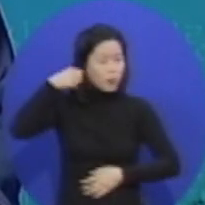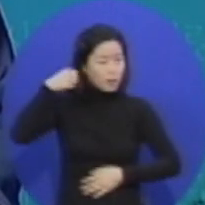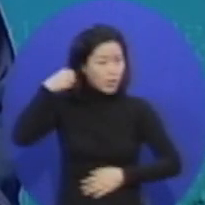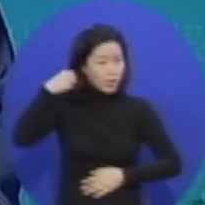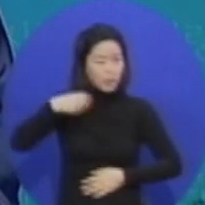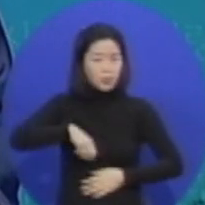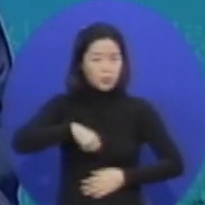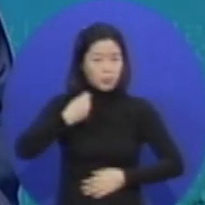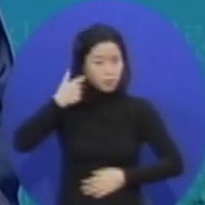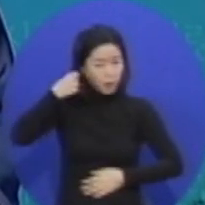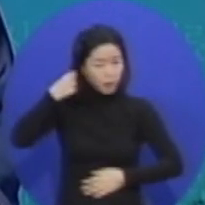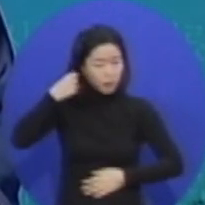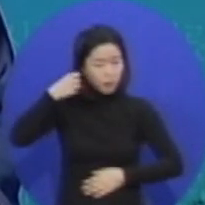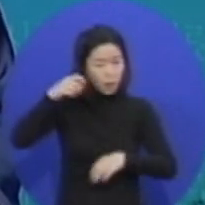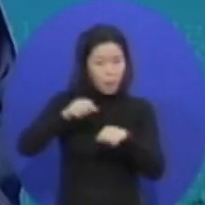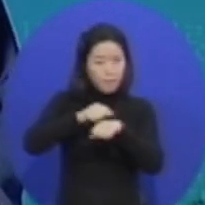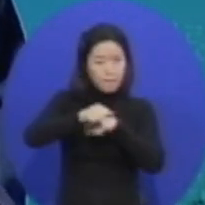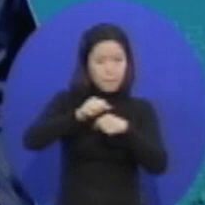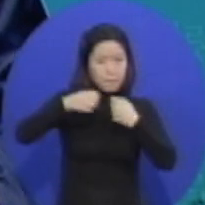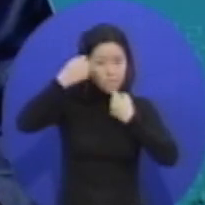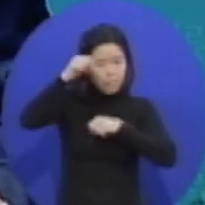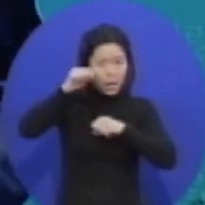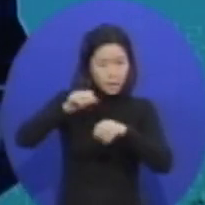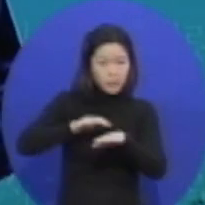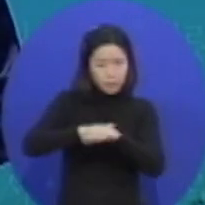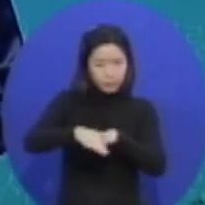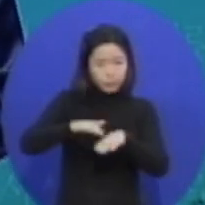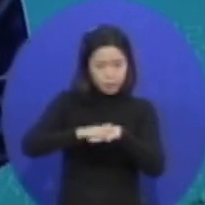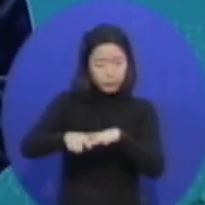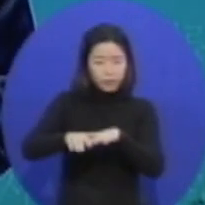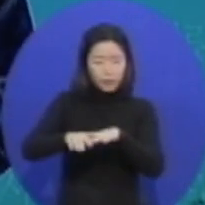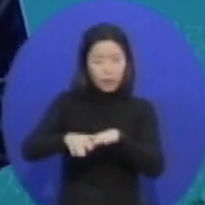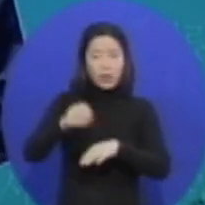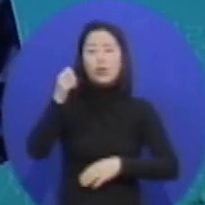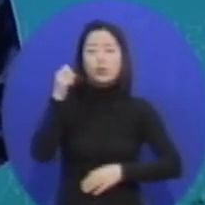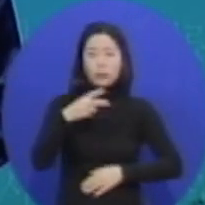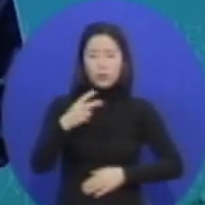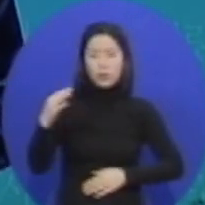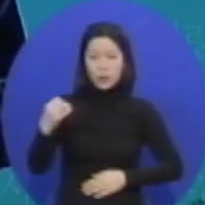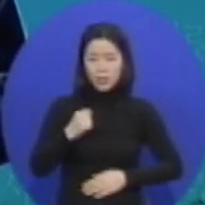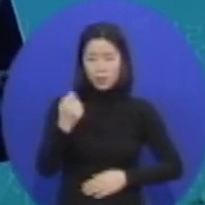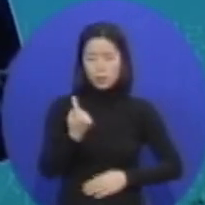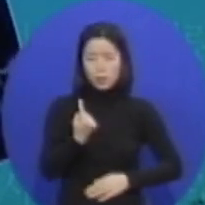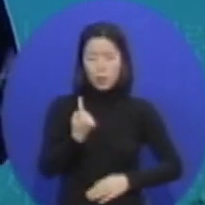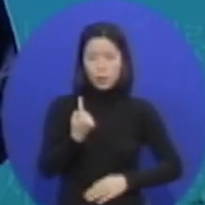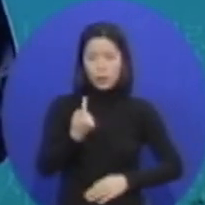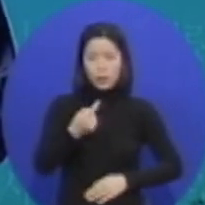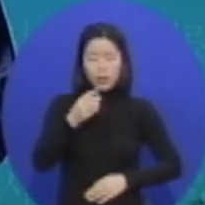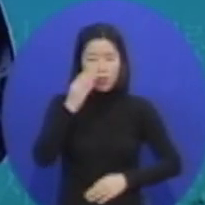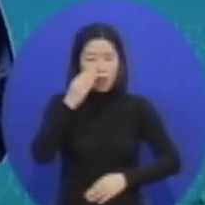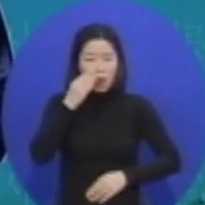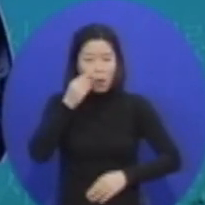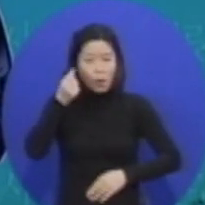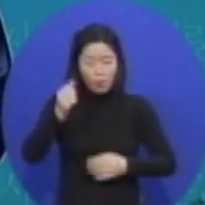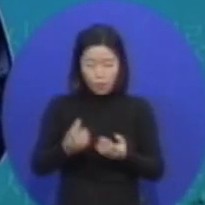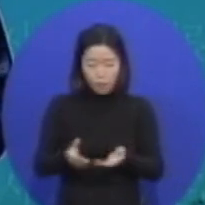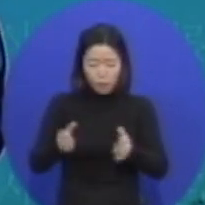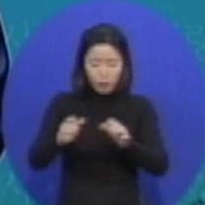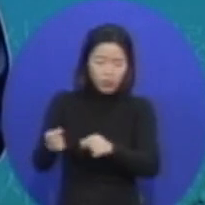발을 닦아 주었어요 그리고 옥합을 가지고 그 옥합을 붙는데